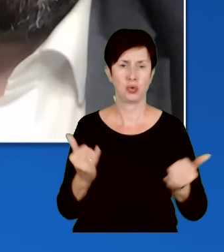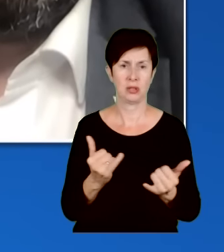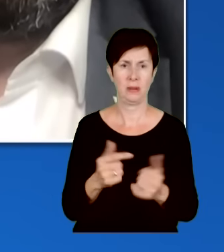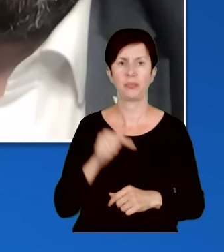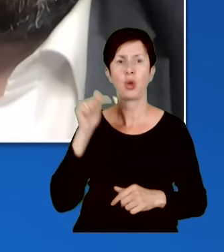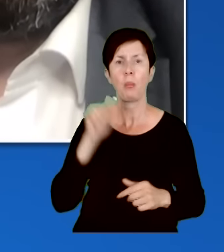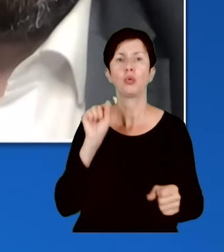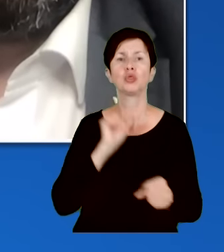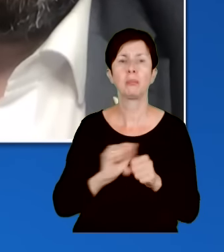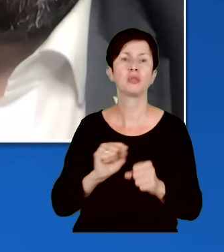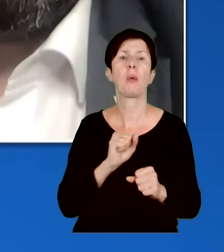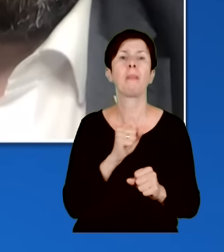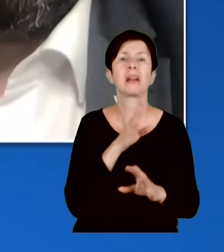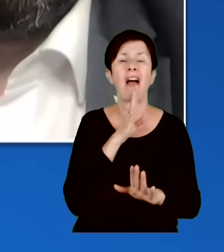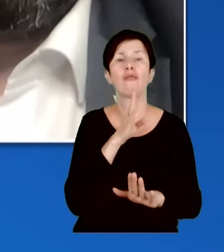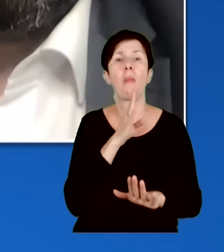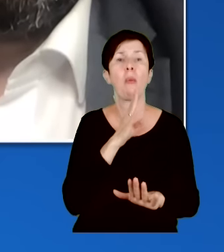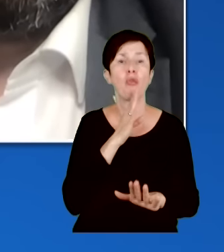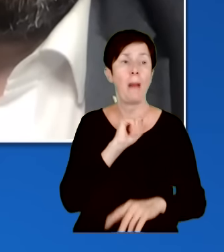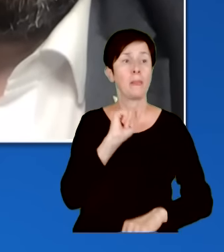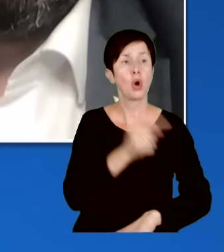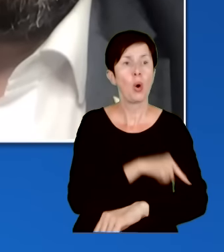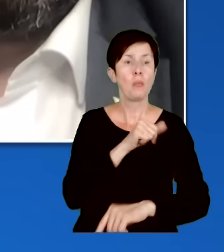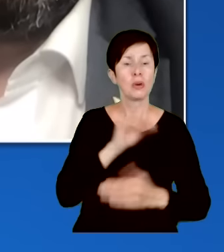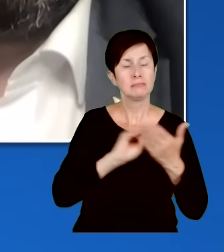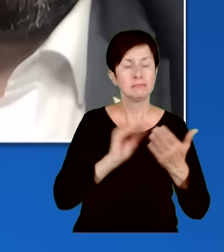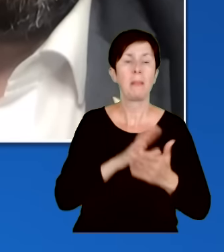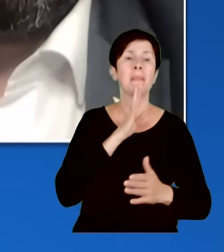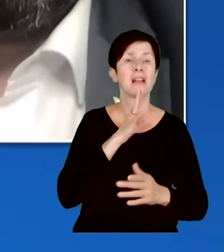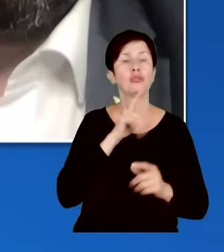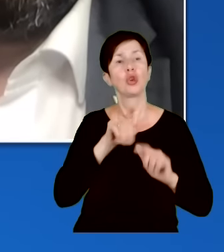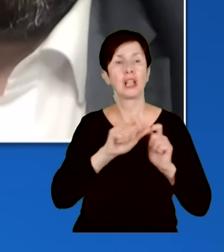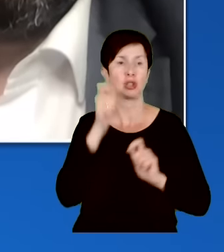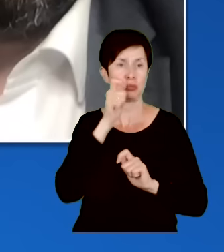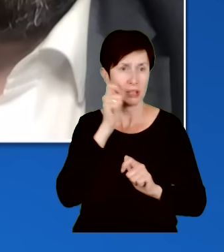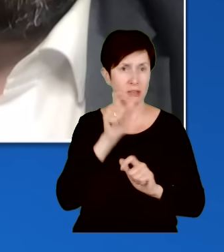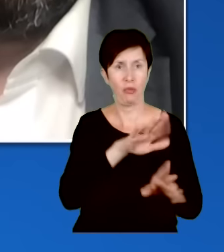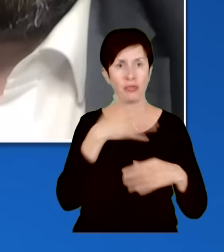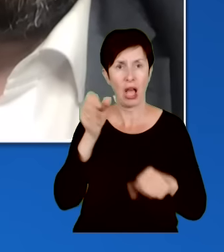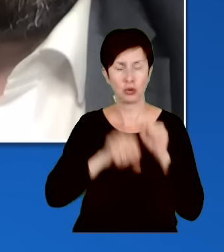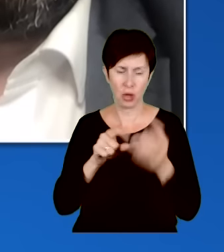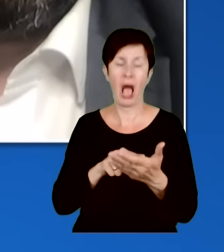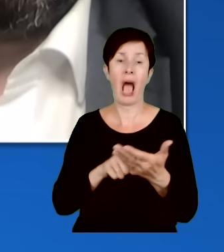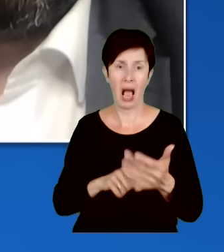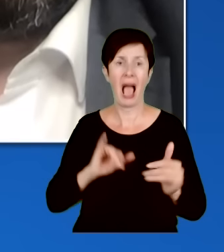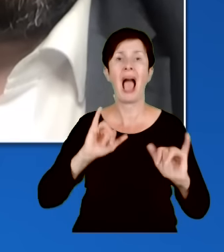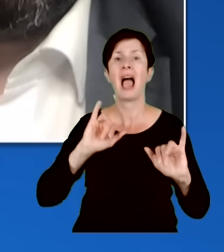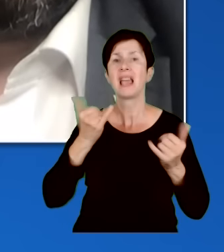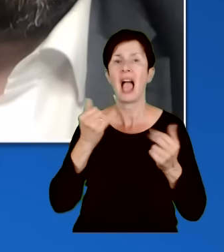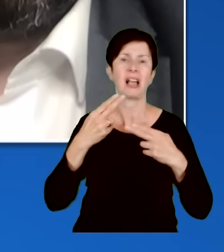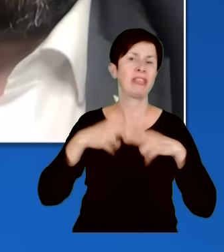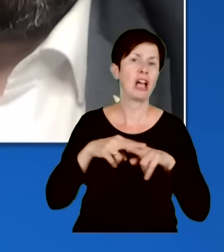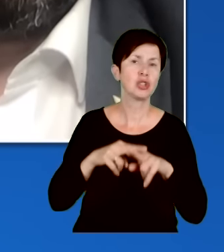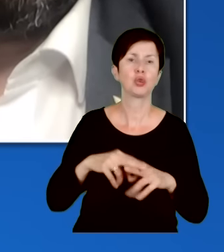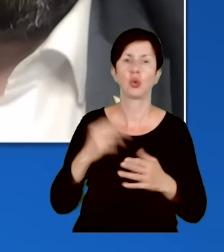być uprawdopodobnione przez prokuratora aby sąd się zgodził to jakie Jakie narzędzie zostanie użyte to